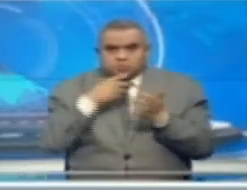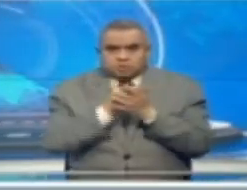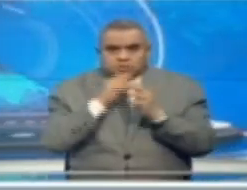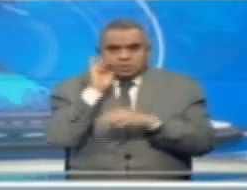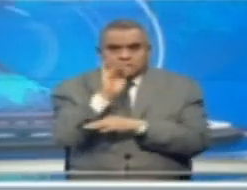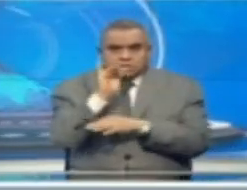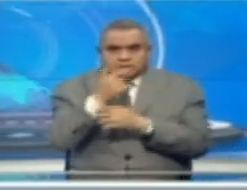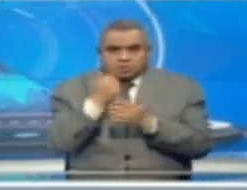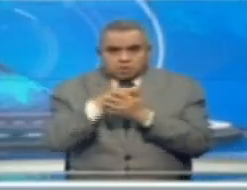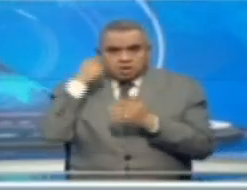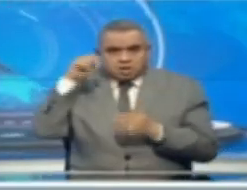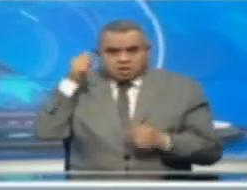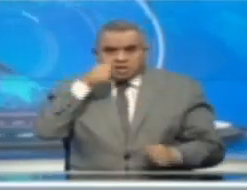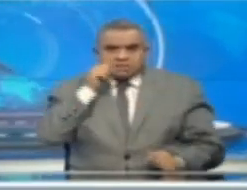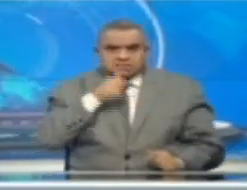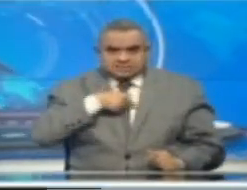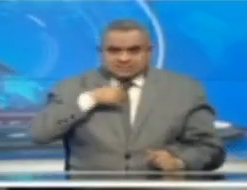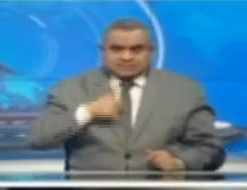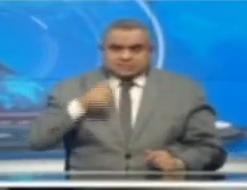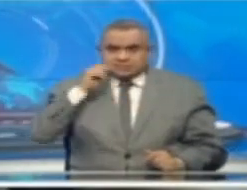الرئيس الصيني.